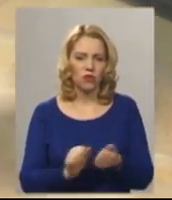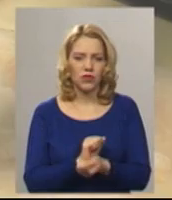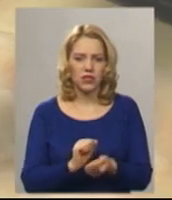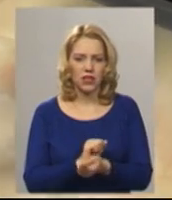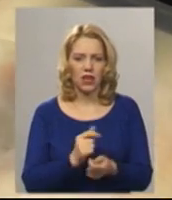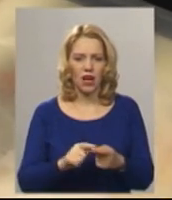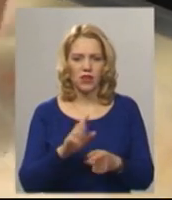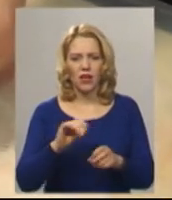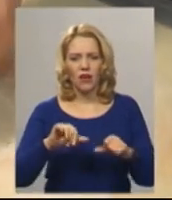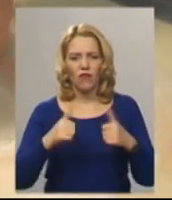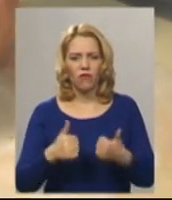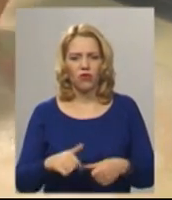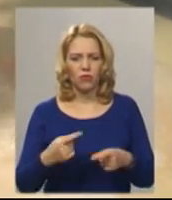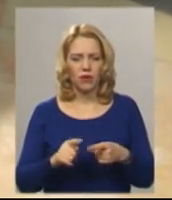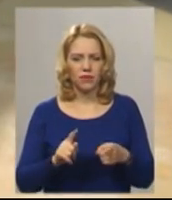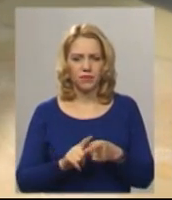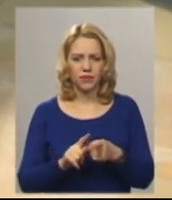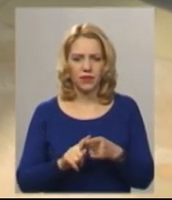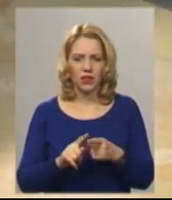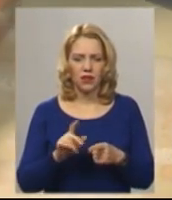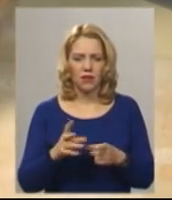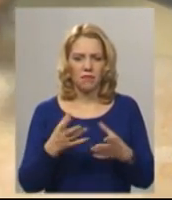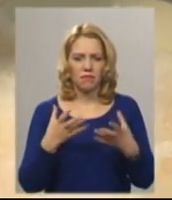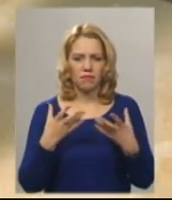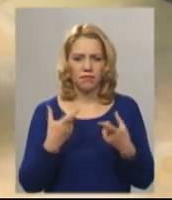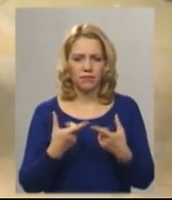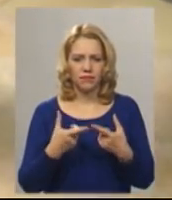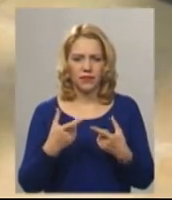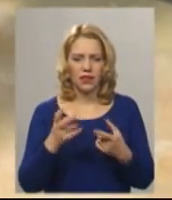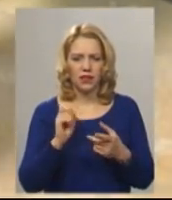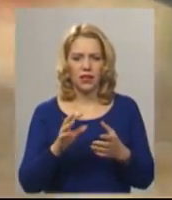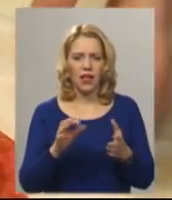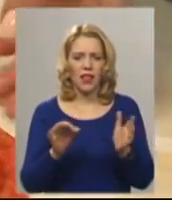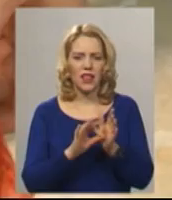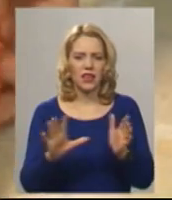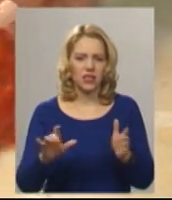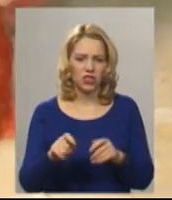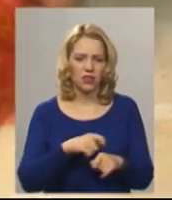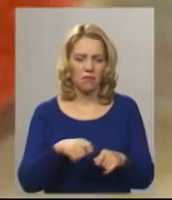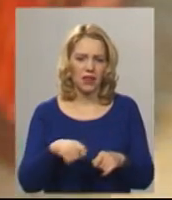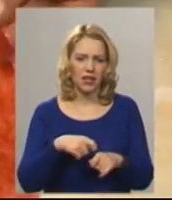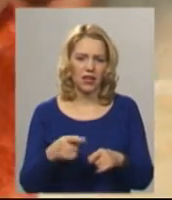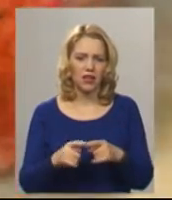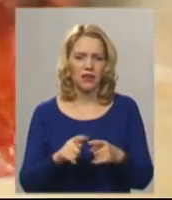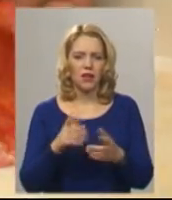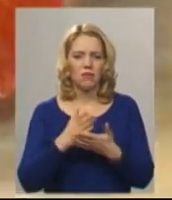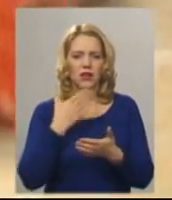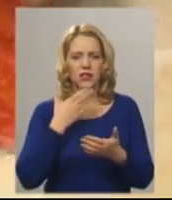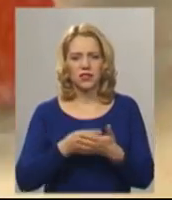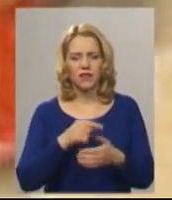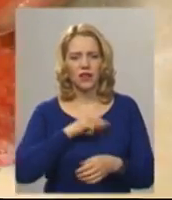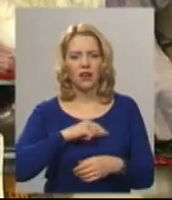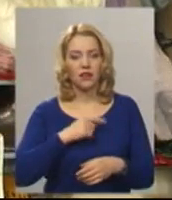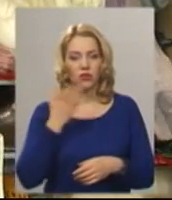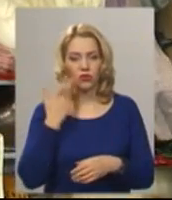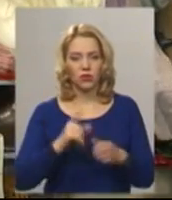Вовна набуває форми сама, каже Лариса. Матеріал надзвичайно енергетичний. він має свій характер. Тому що